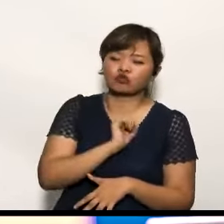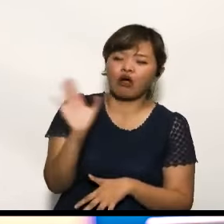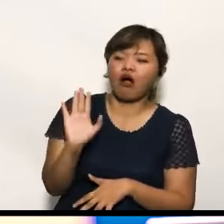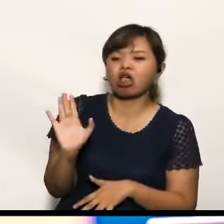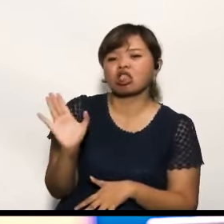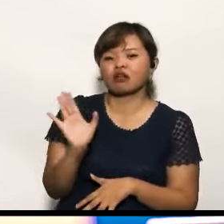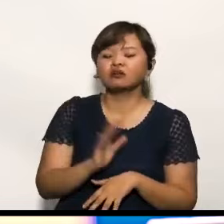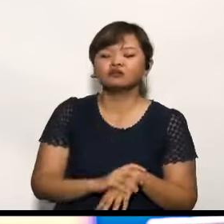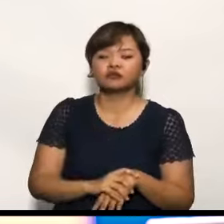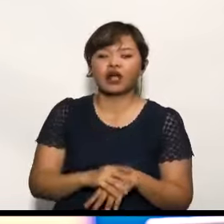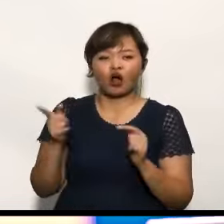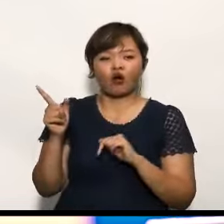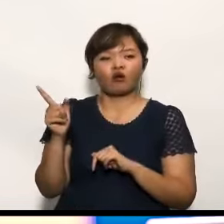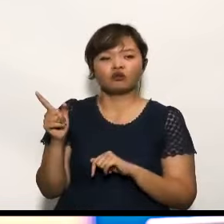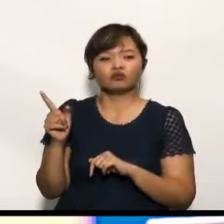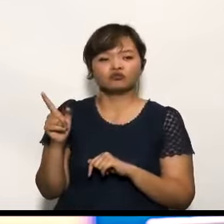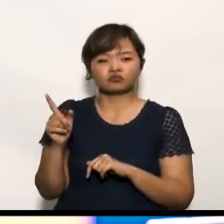saya jangan takut,